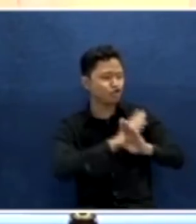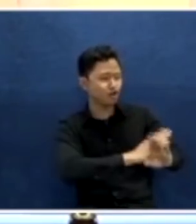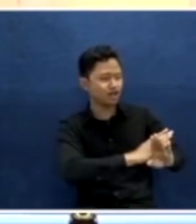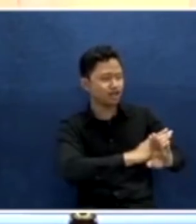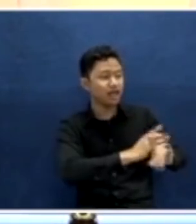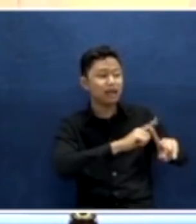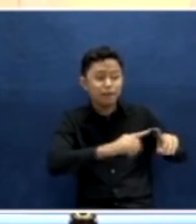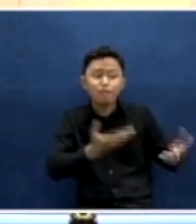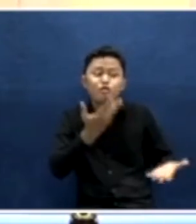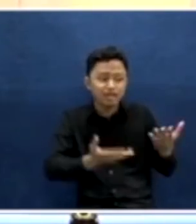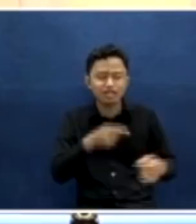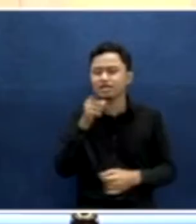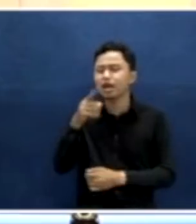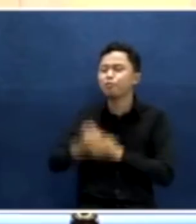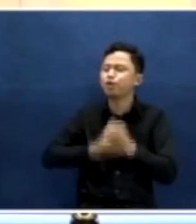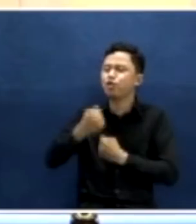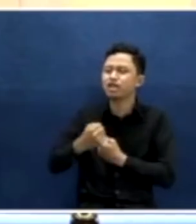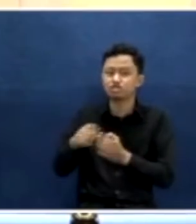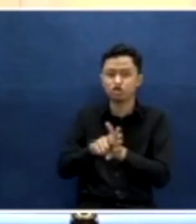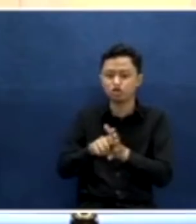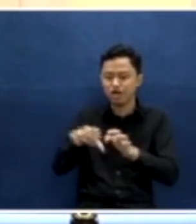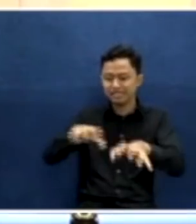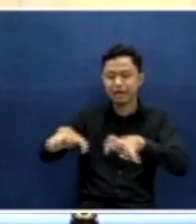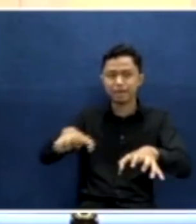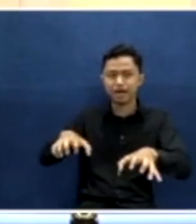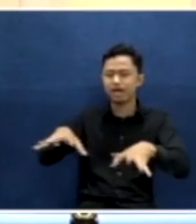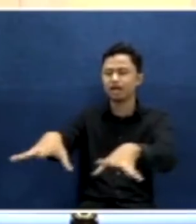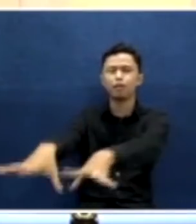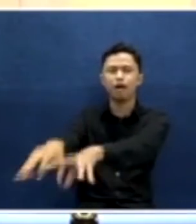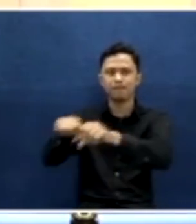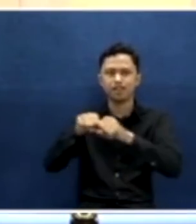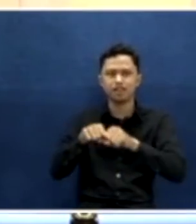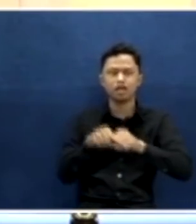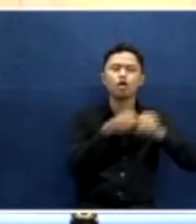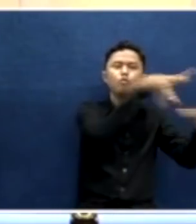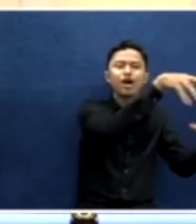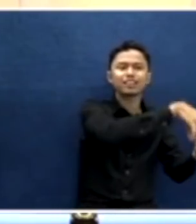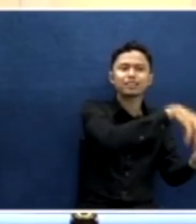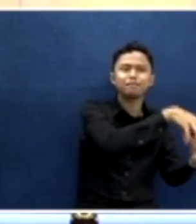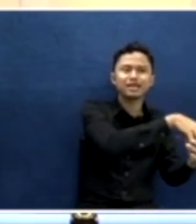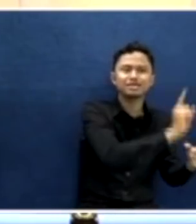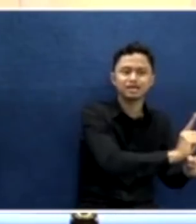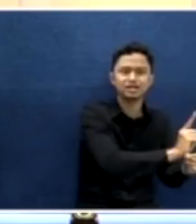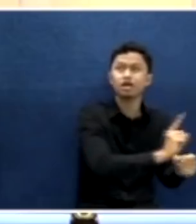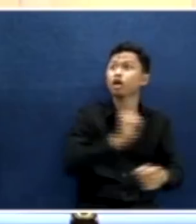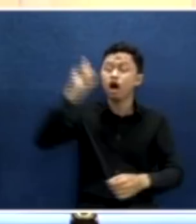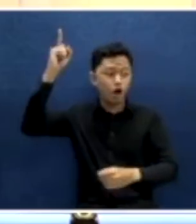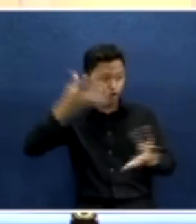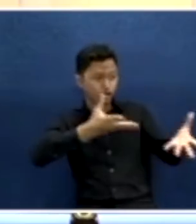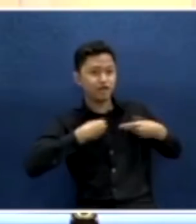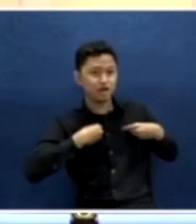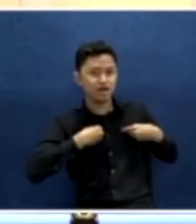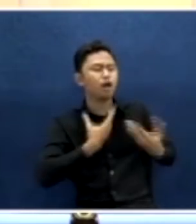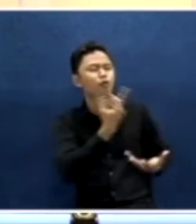terima dari Amalan kita dan bisa jadi ketika udah tahu bahwasanya banyak hewan banyak binatang yang tersakiti